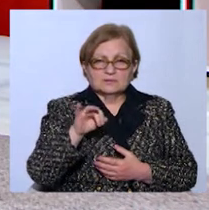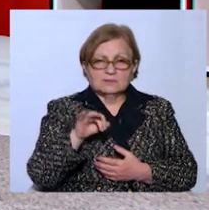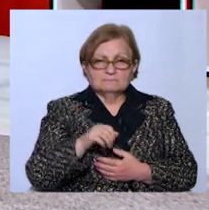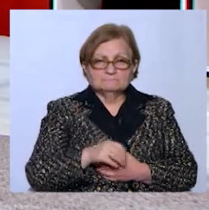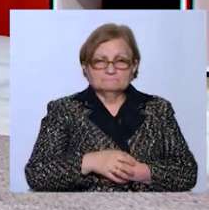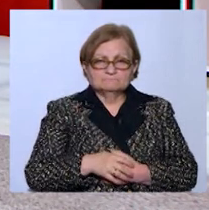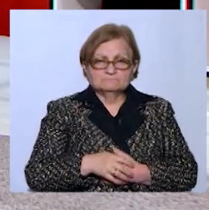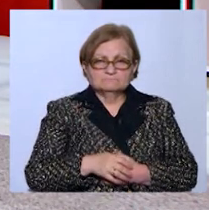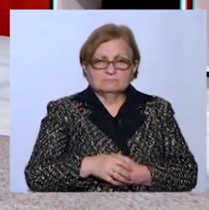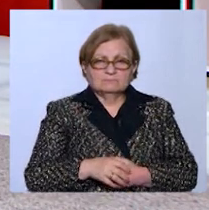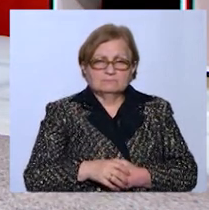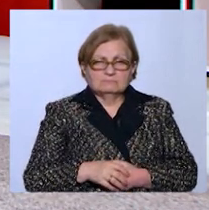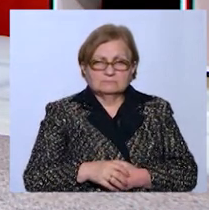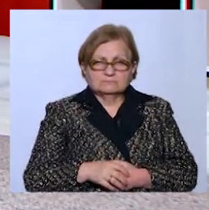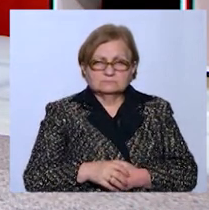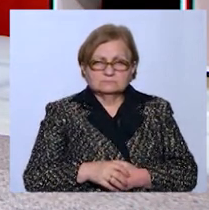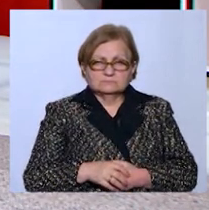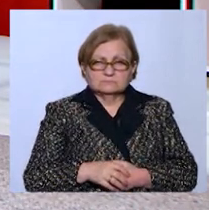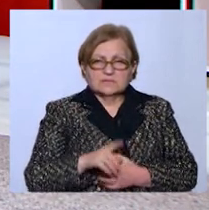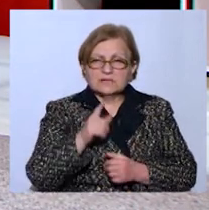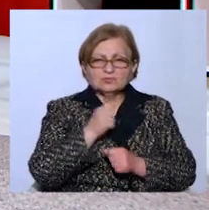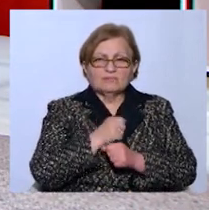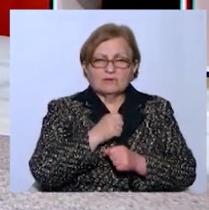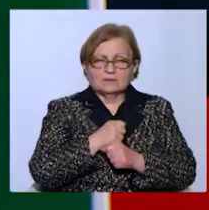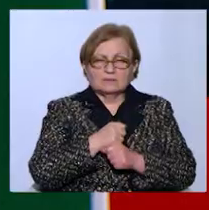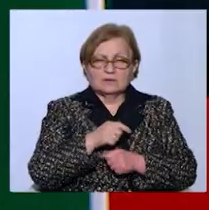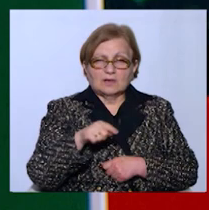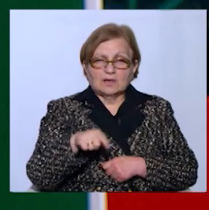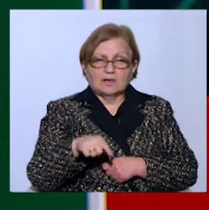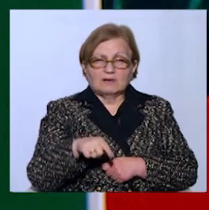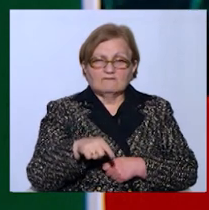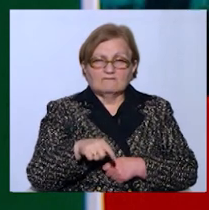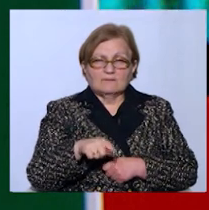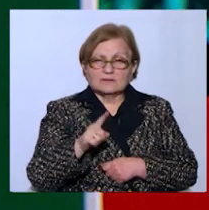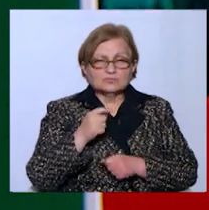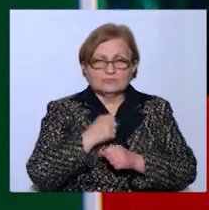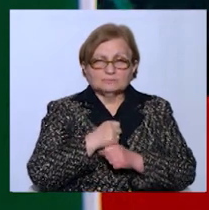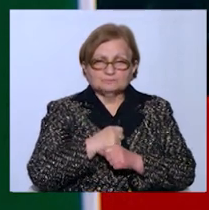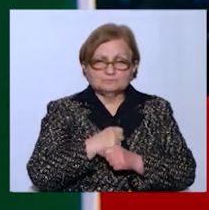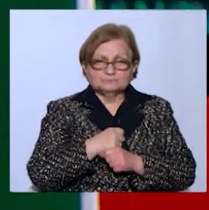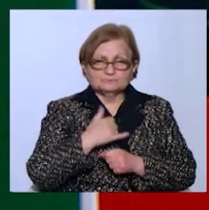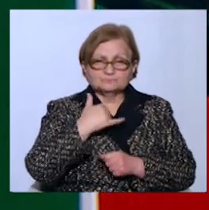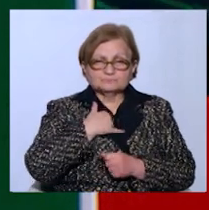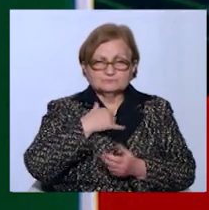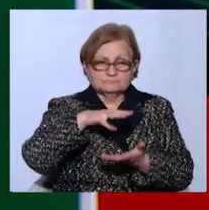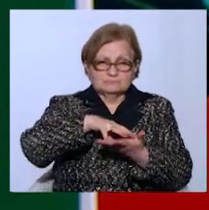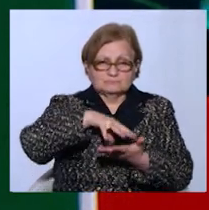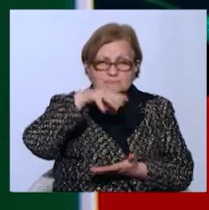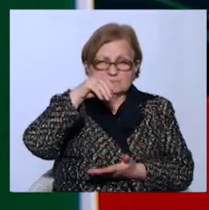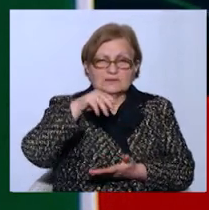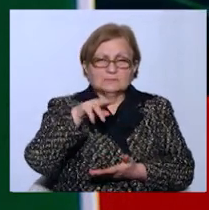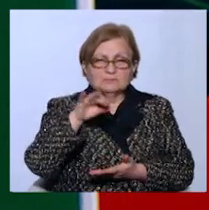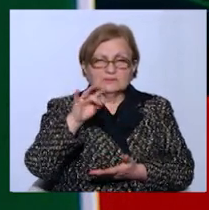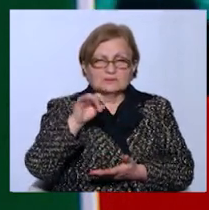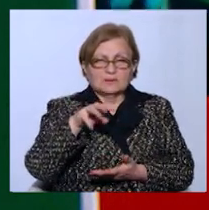მე რატო ვაკეთებ? აი ეხლა ამას. აი აქ ზუსტად და ამ წუთას არ მაქვს ეს მოდელი, თქვენ ბევრ